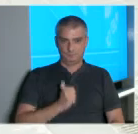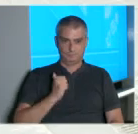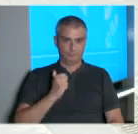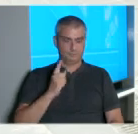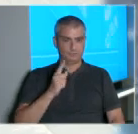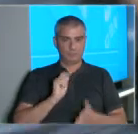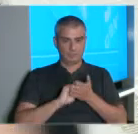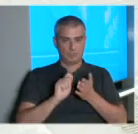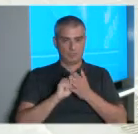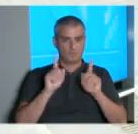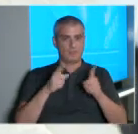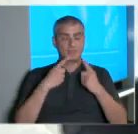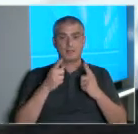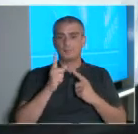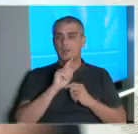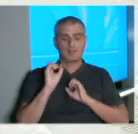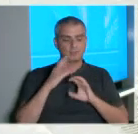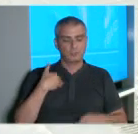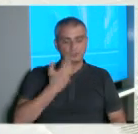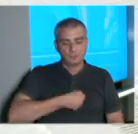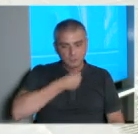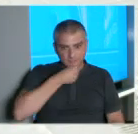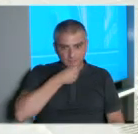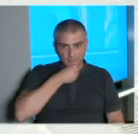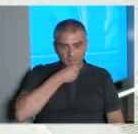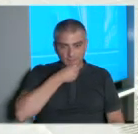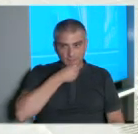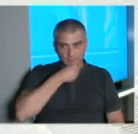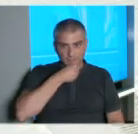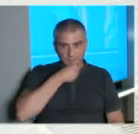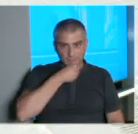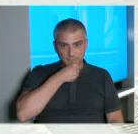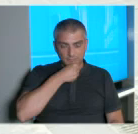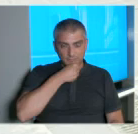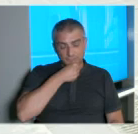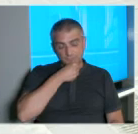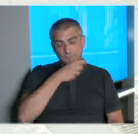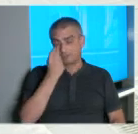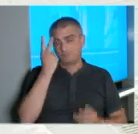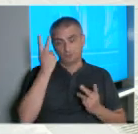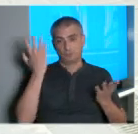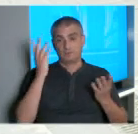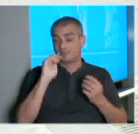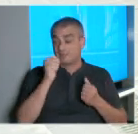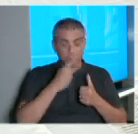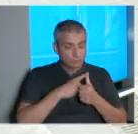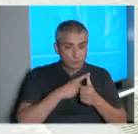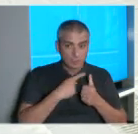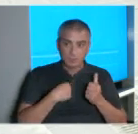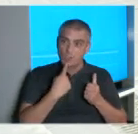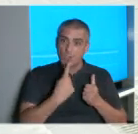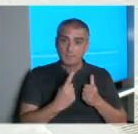דבר כתוב בתהילים, אל תשליכני לעת זקנה וזה דבר חשוב. דבר ראשון, אני